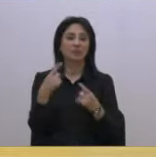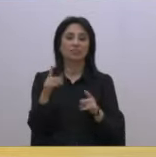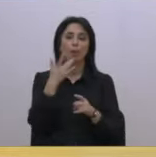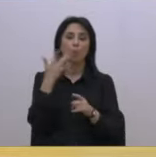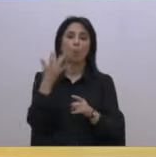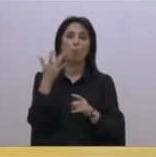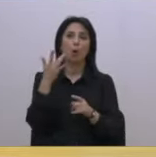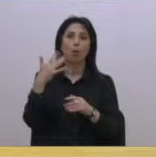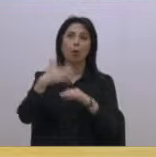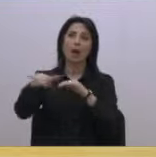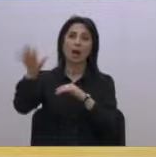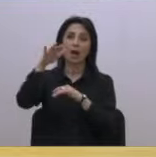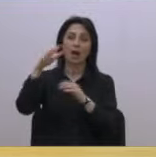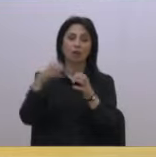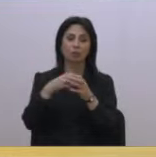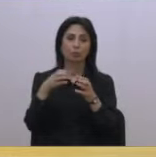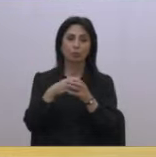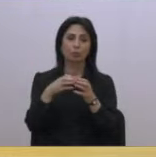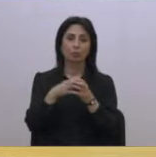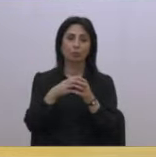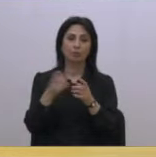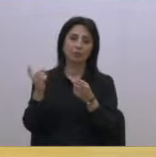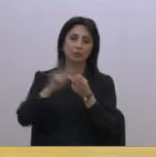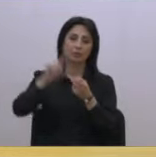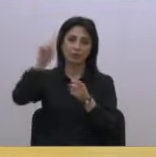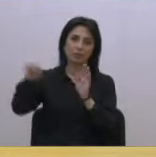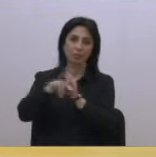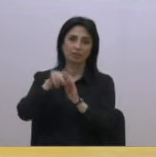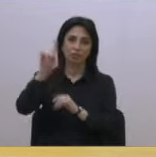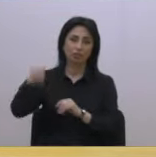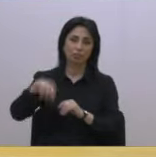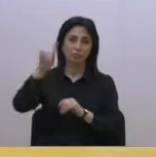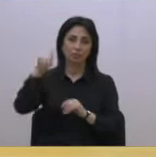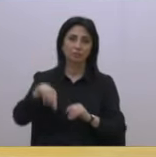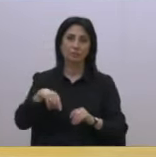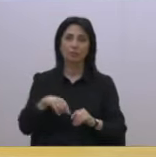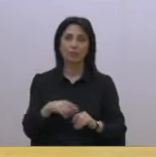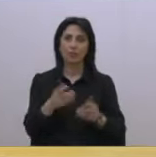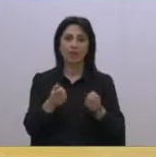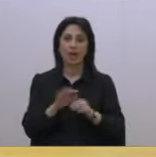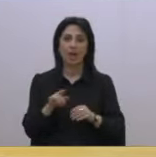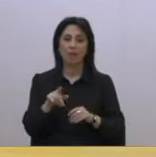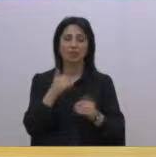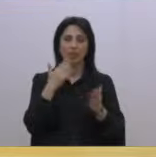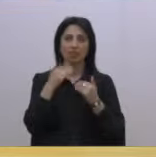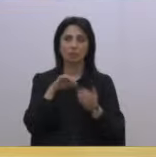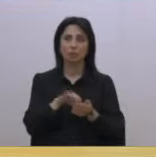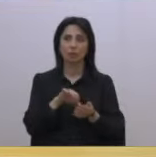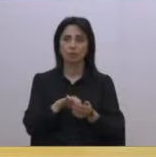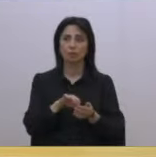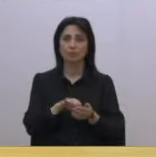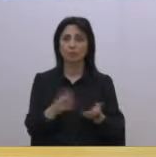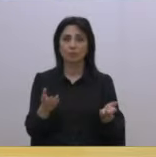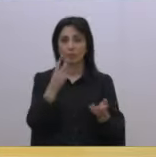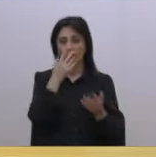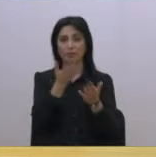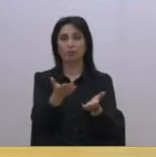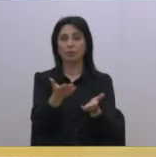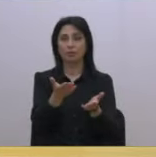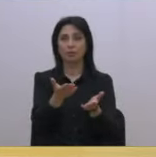პოლიტიკური გარე ჯგუფების ზეგავლენის ქვეშ და ამიტომ არ იღებენ ამ კენჭისხრაში მონაწილეობას? როგორც